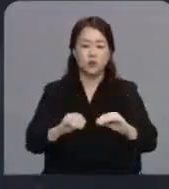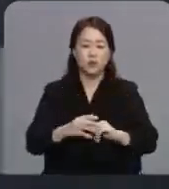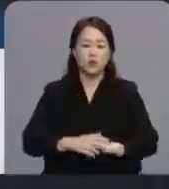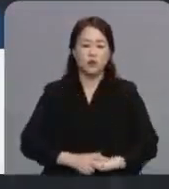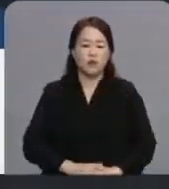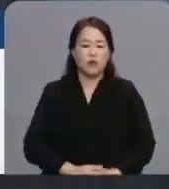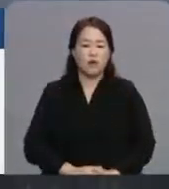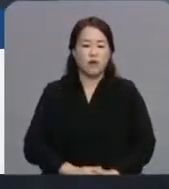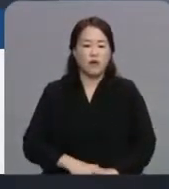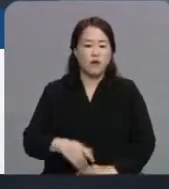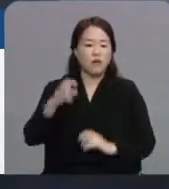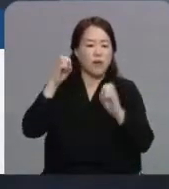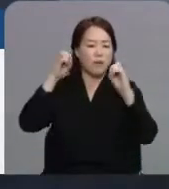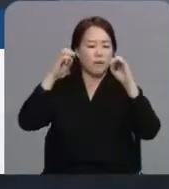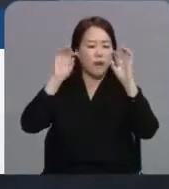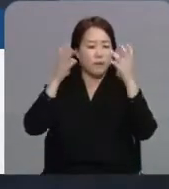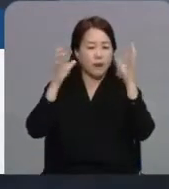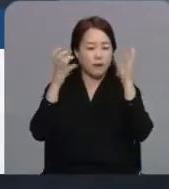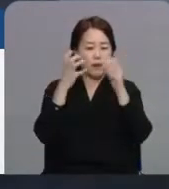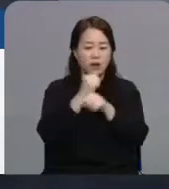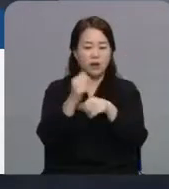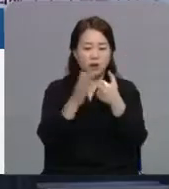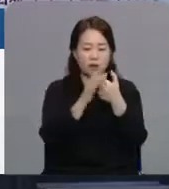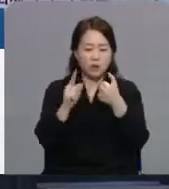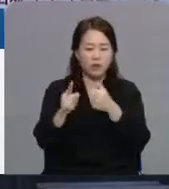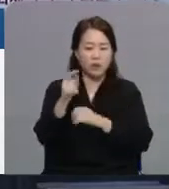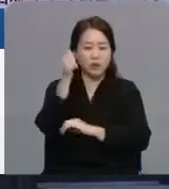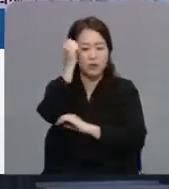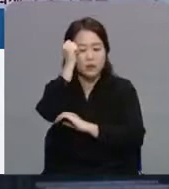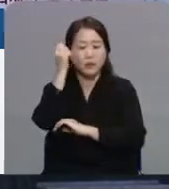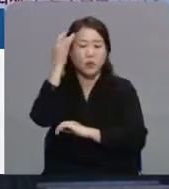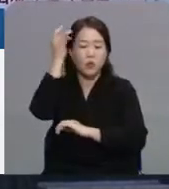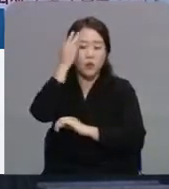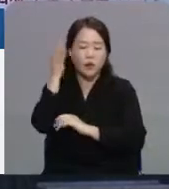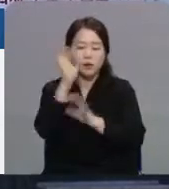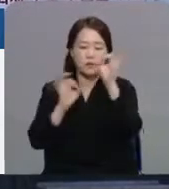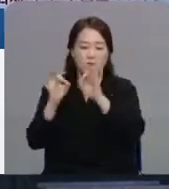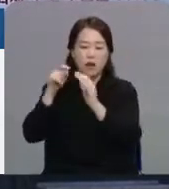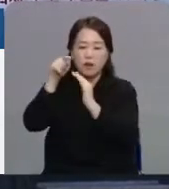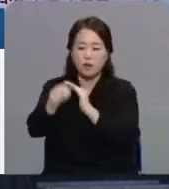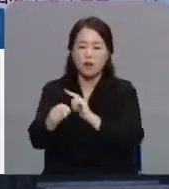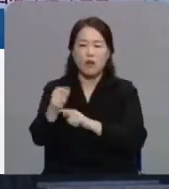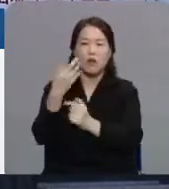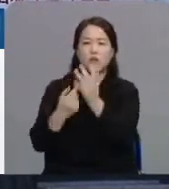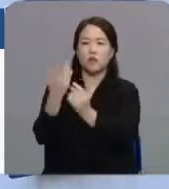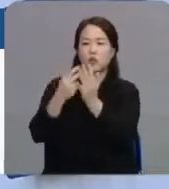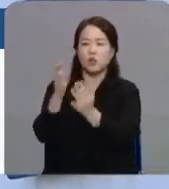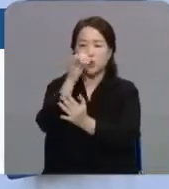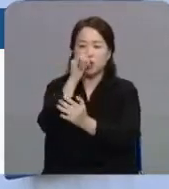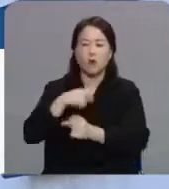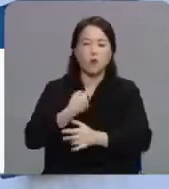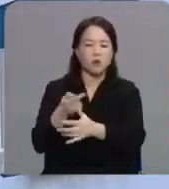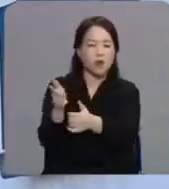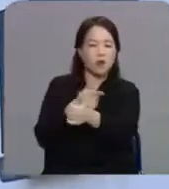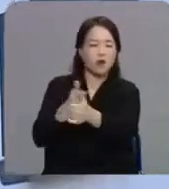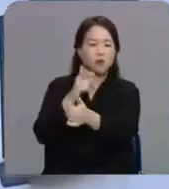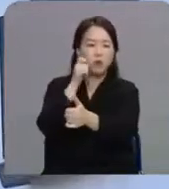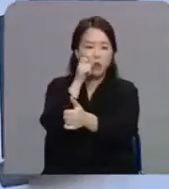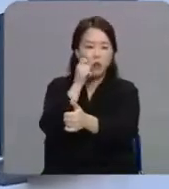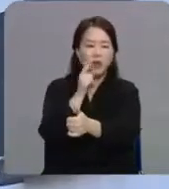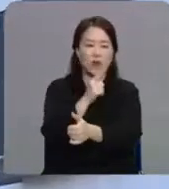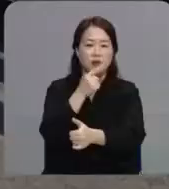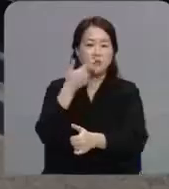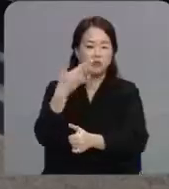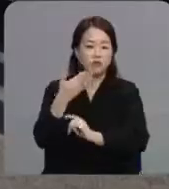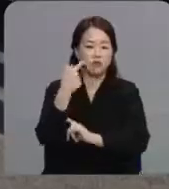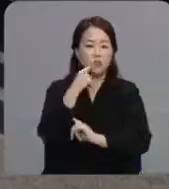옥상까지 찾아갔는데 옥상에 불이 있더래요. 화재가 좀 커져가지고 오늘서야 되고 자기 혼자 할 수가 없어서 119 신고를 한. 불이 나자